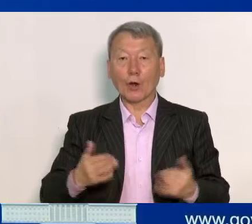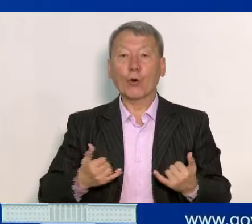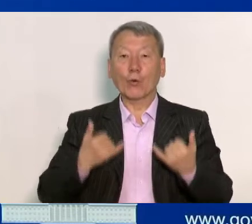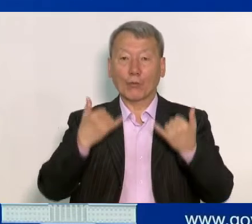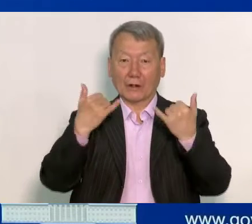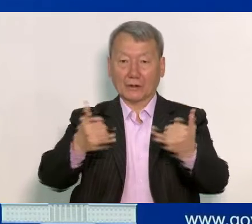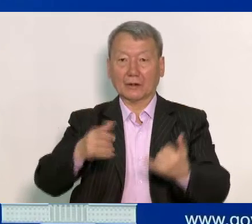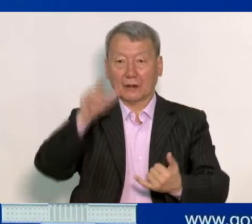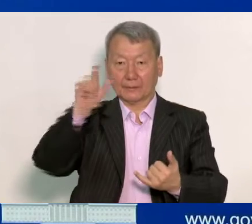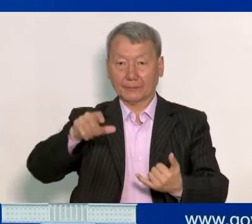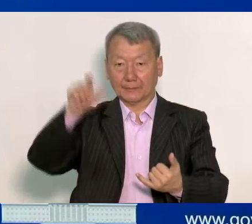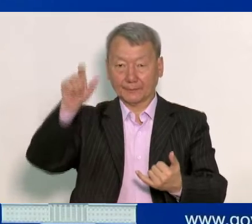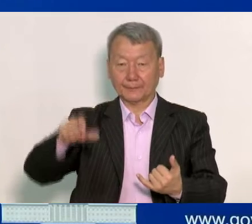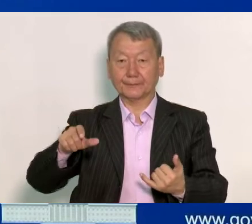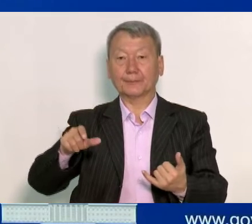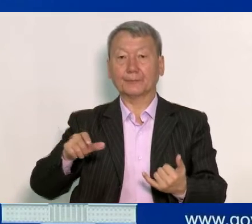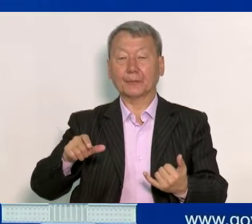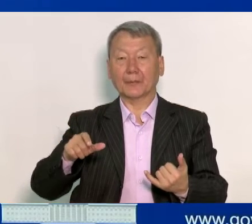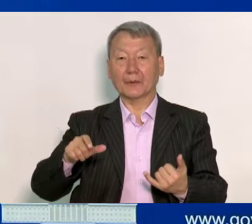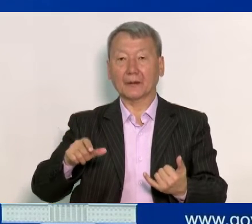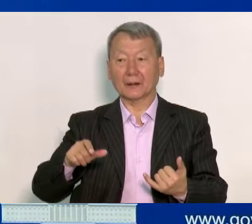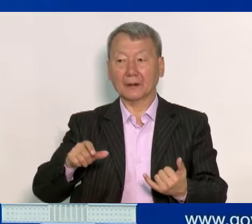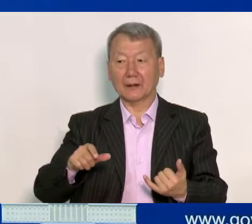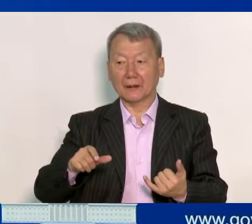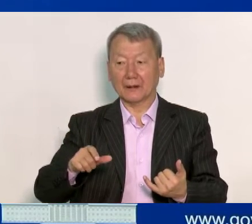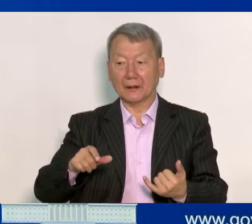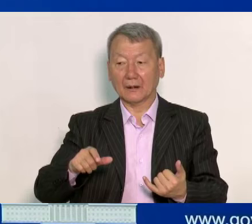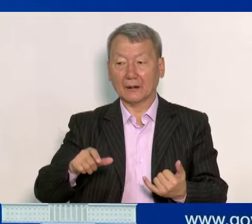Уважаемые соотечественники,